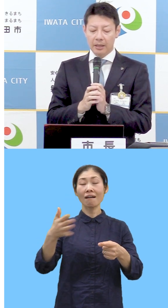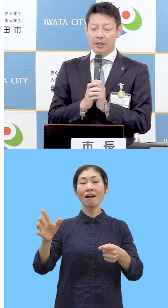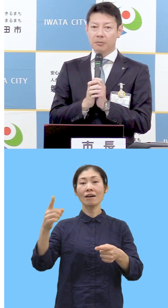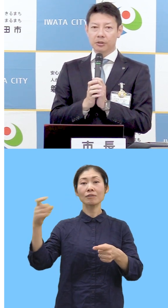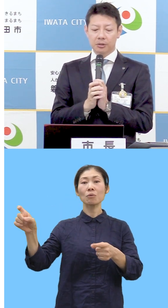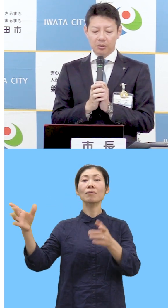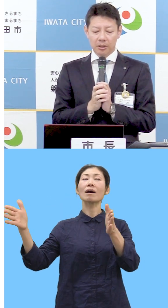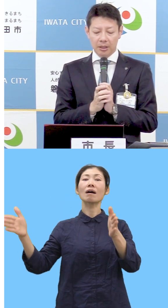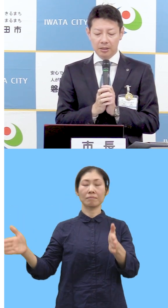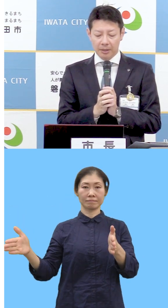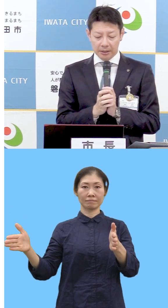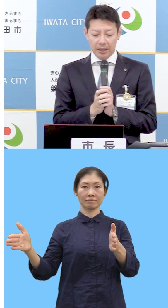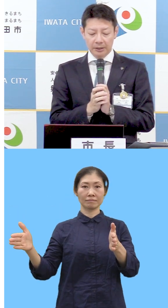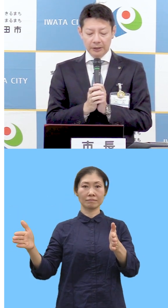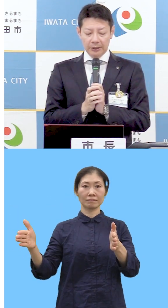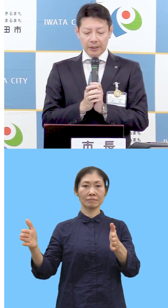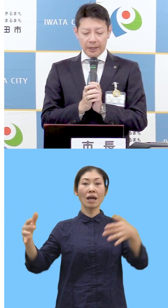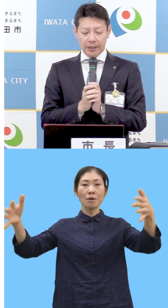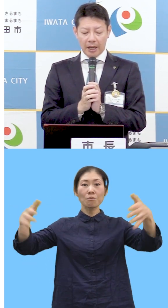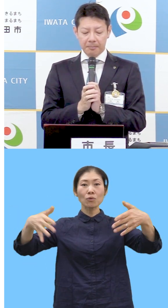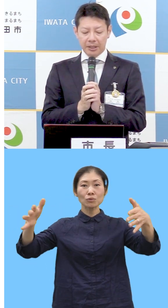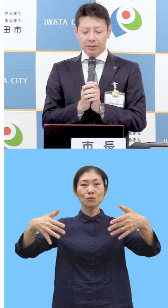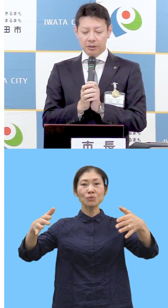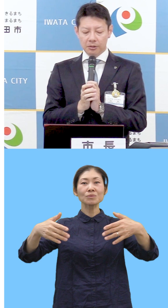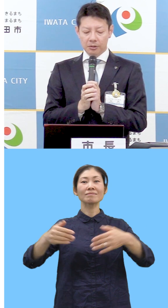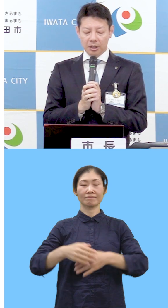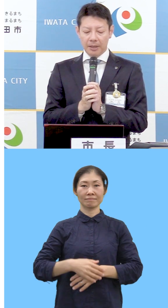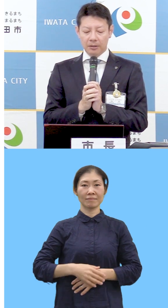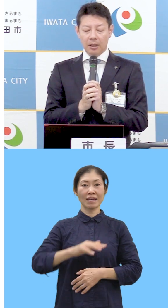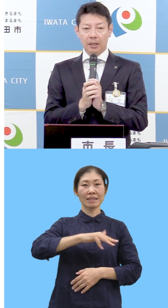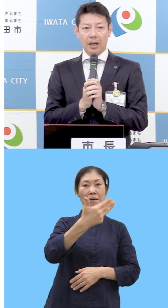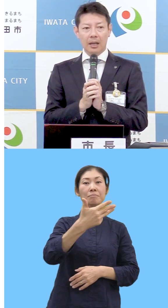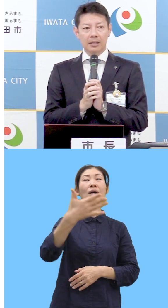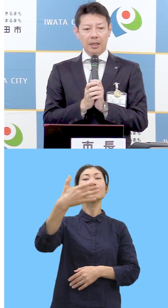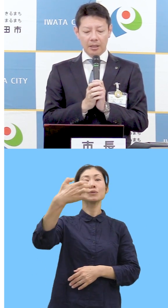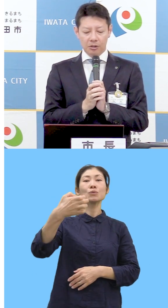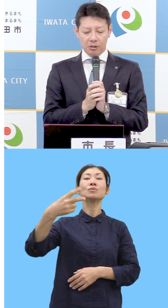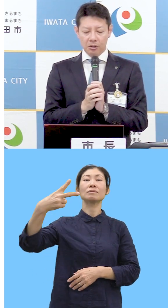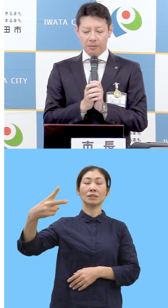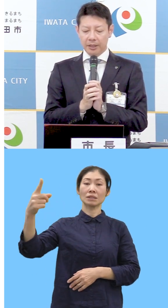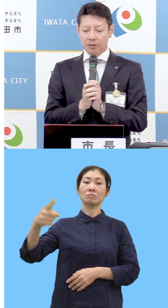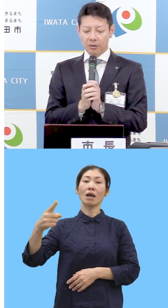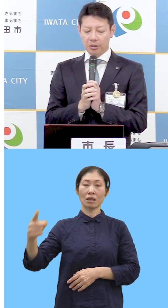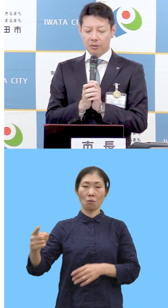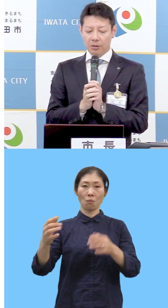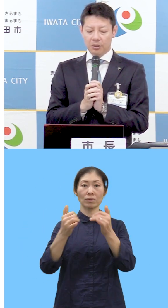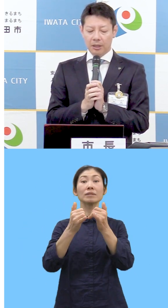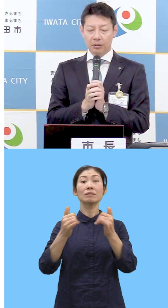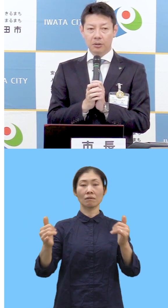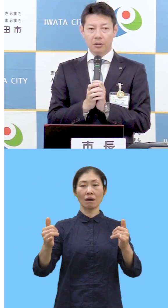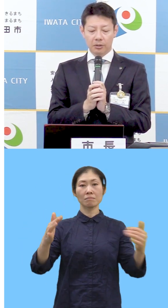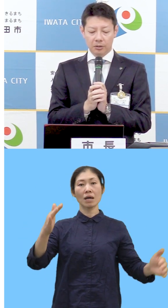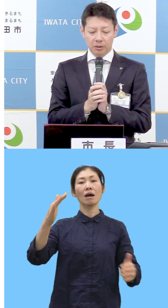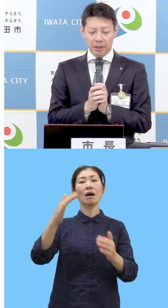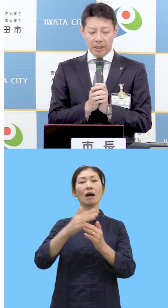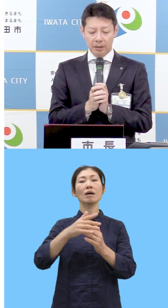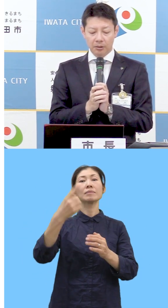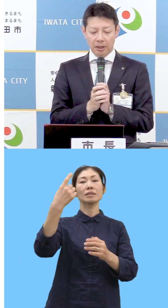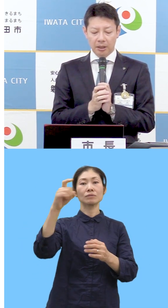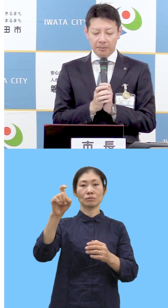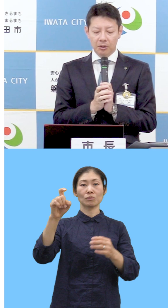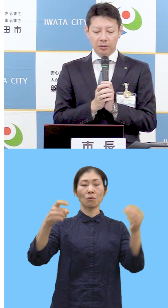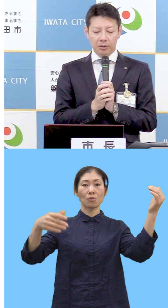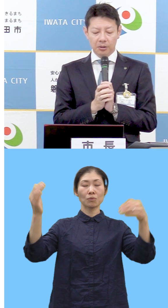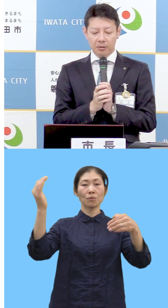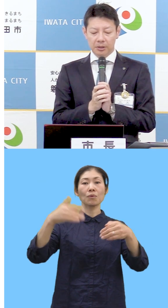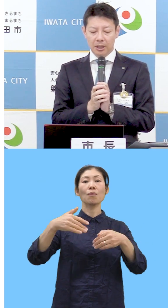間で募集をいたしました。892名の方が最大10個まで投票を可能ということで、ど